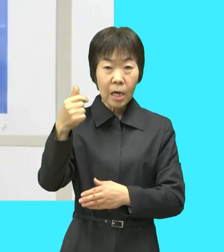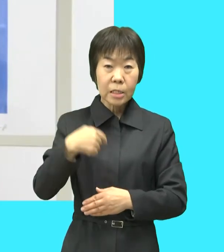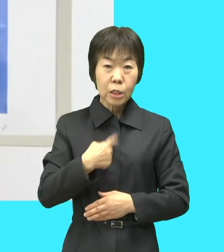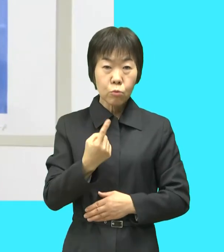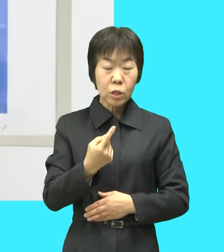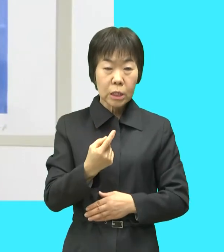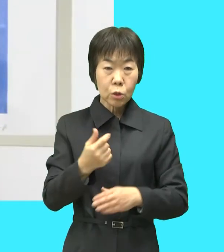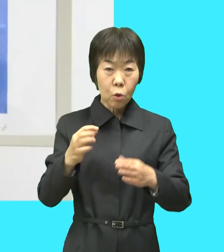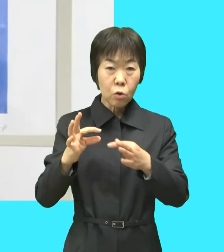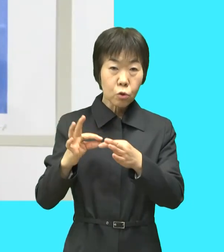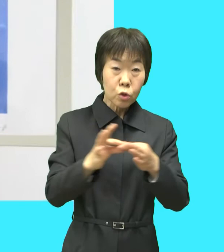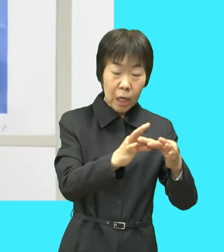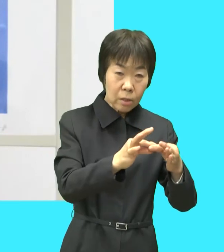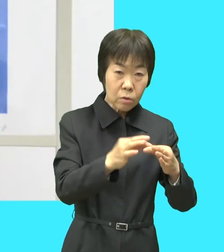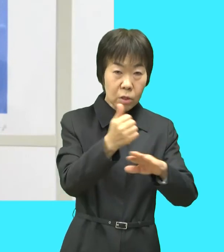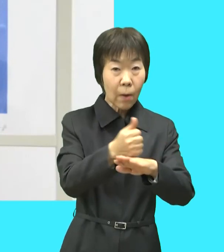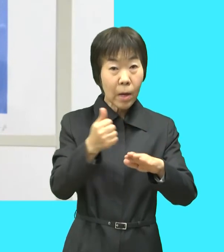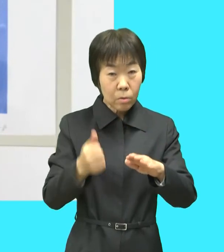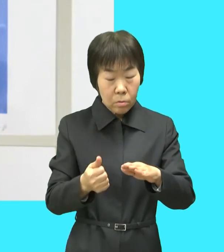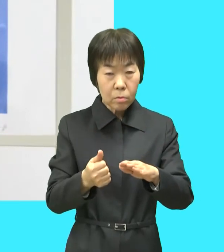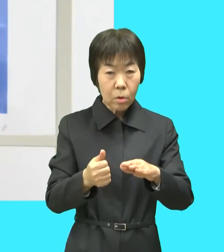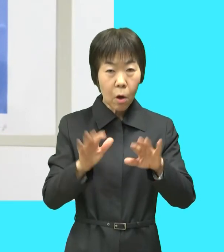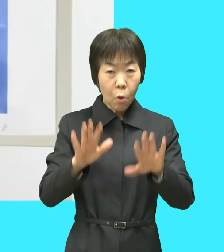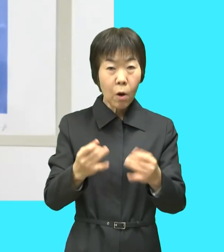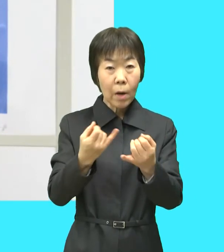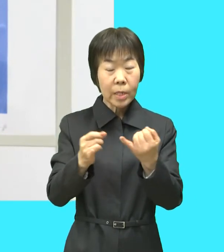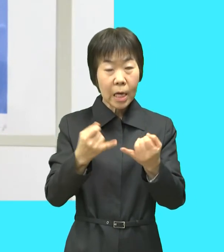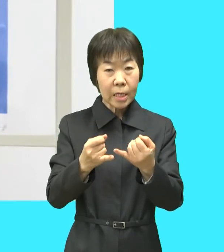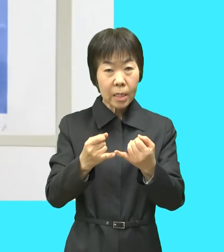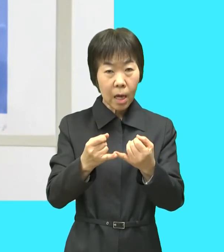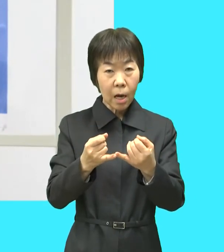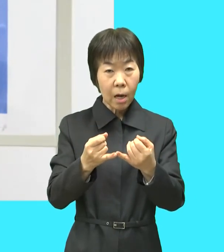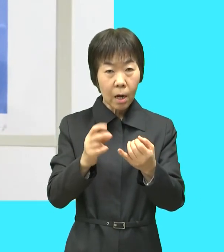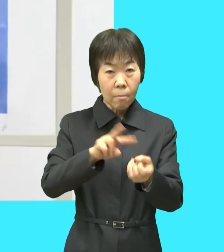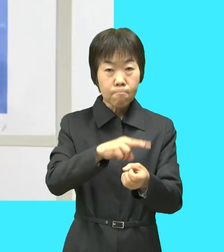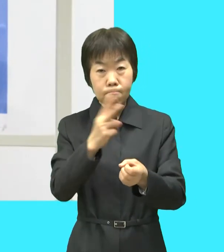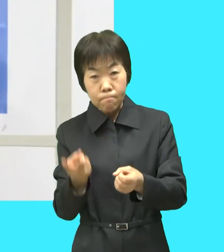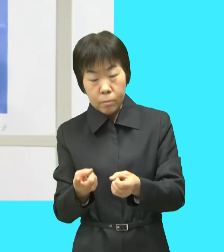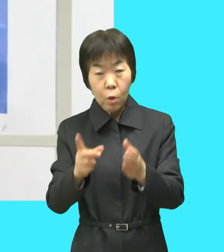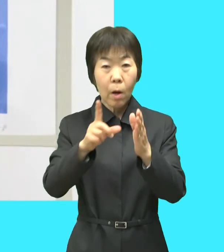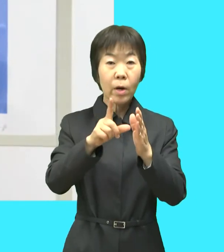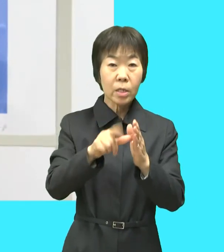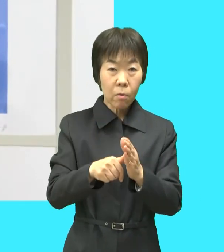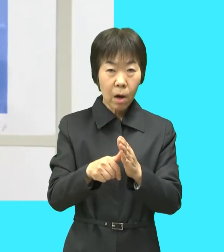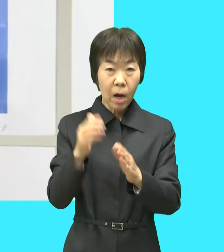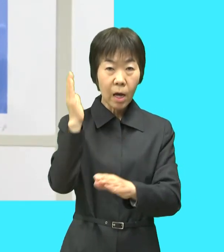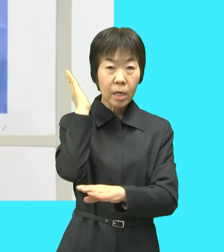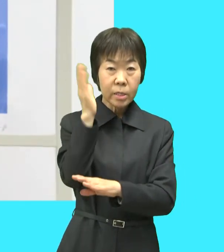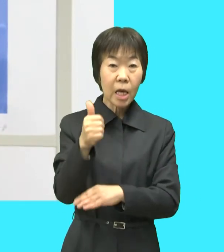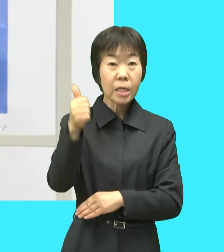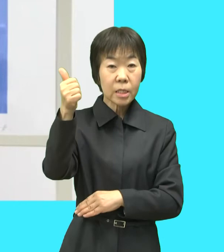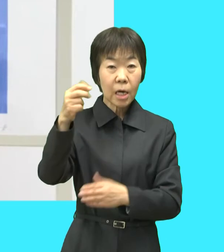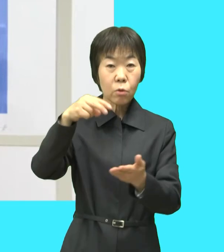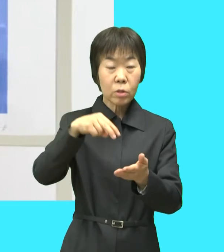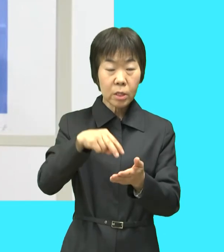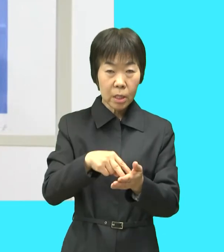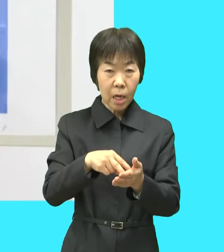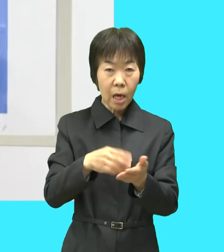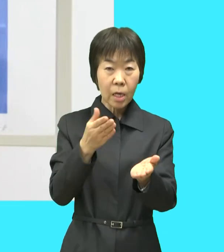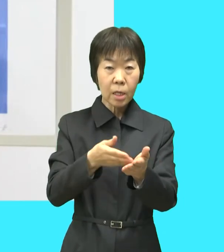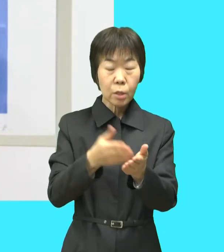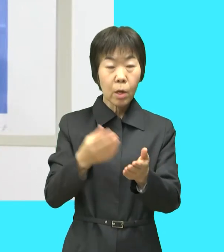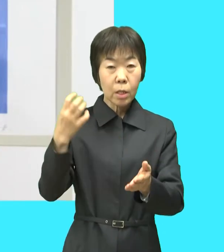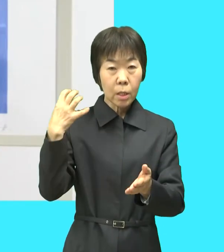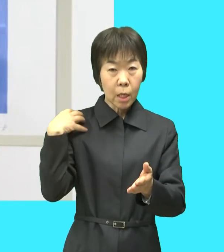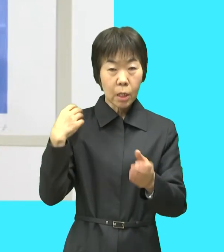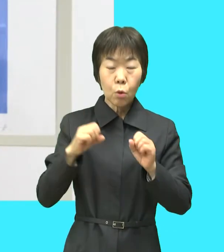の出処進退あるいは今回のような一つの転換をされる場合には政治家として説明責任を果た